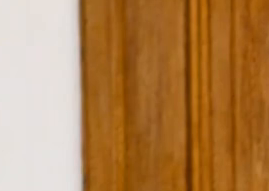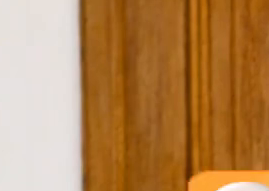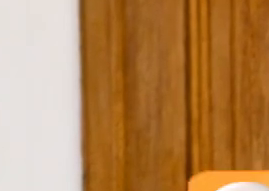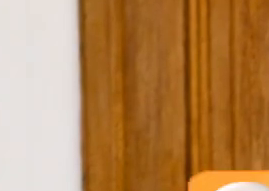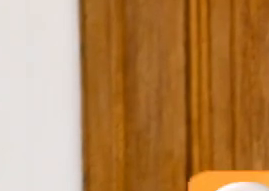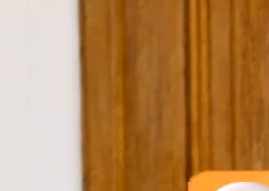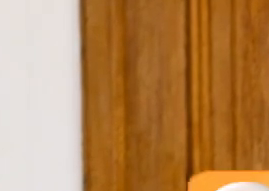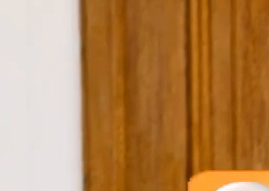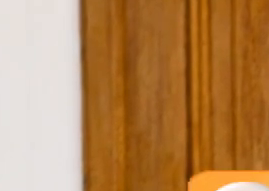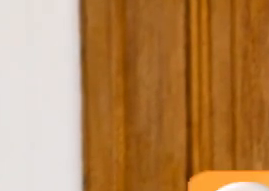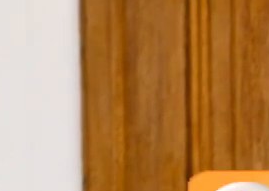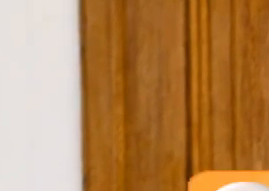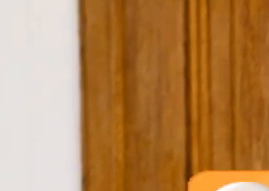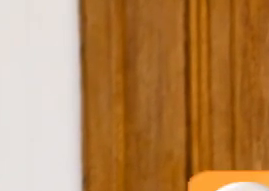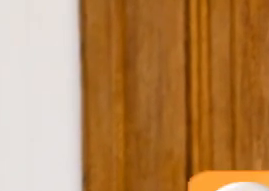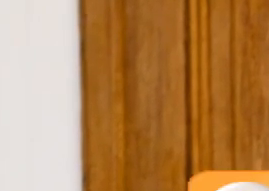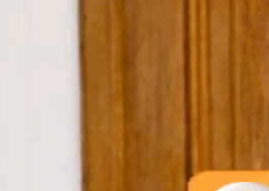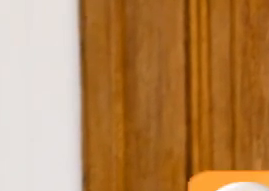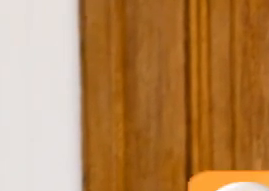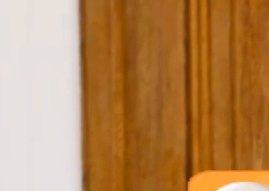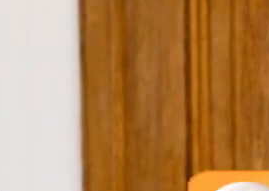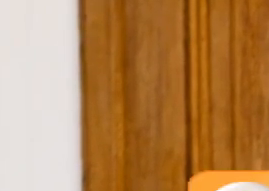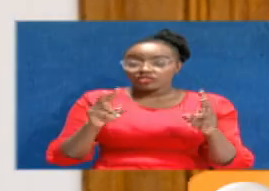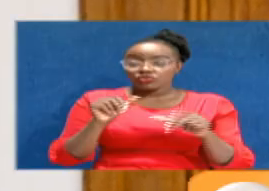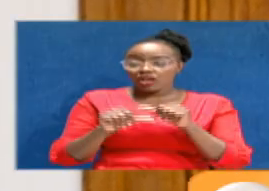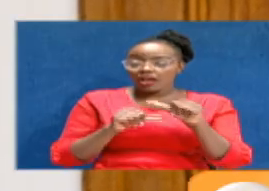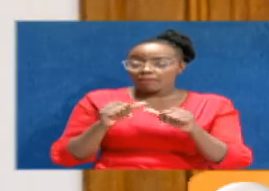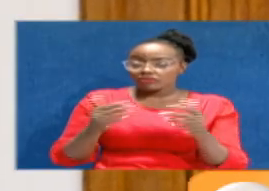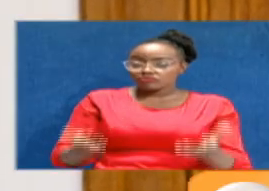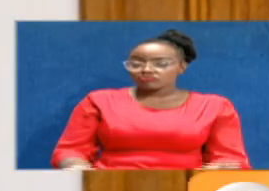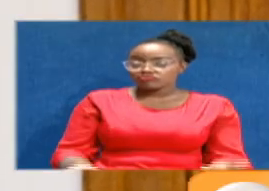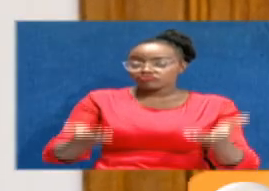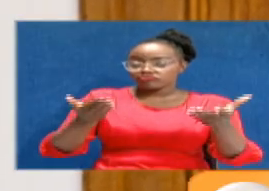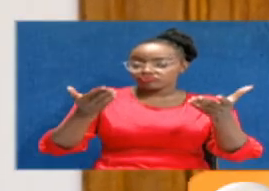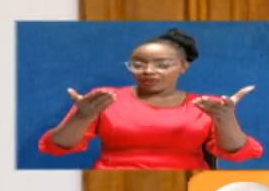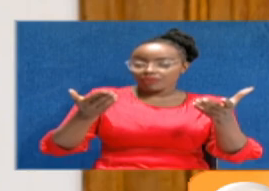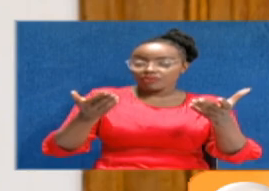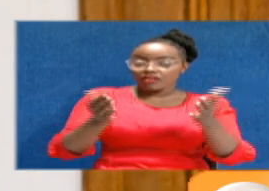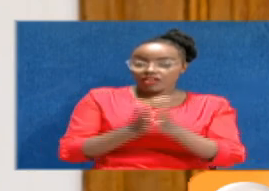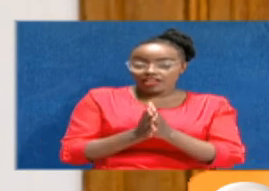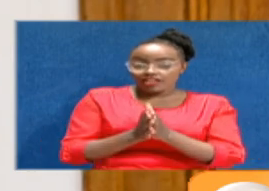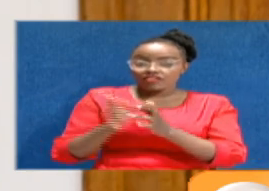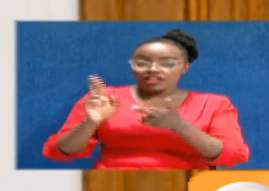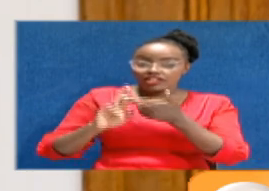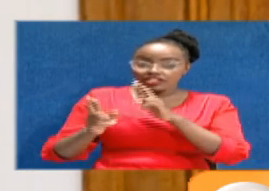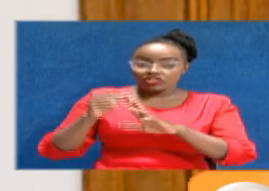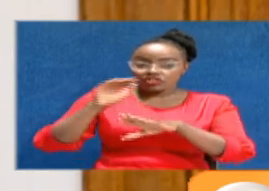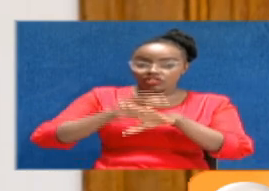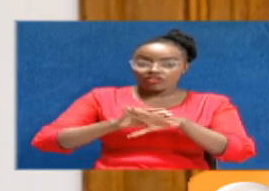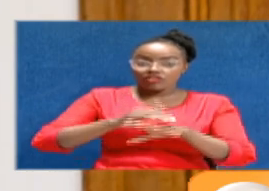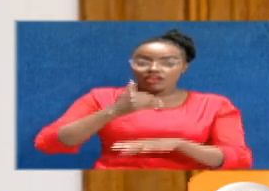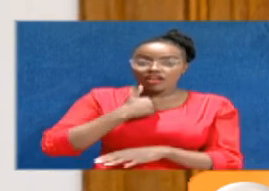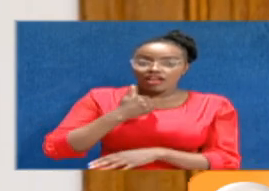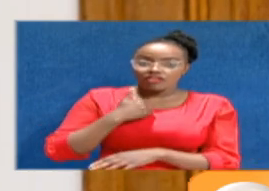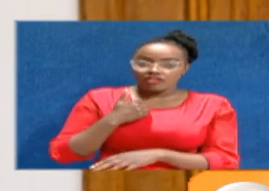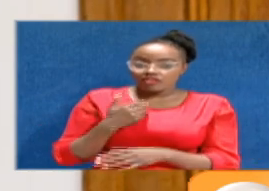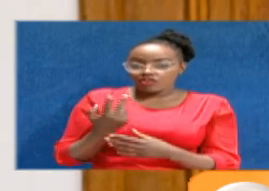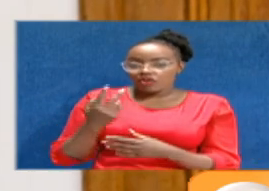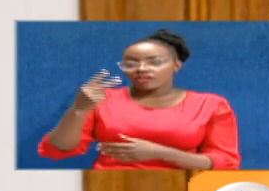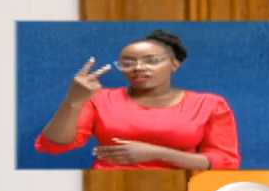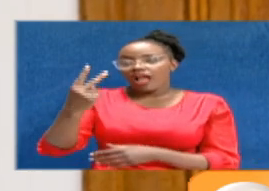Weka msisitizo ni lile linalohusu kukuza na kuimarisha uhusiano na ushirikiano kati ya mataifa